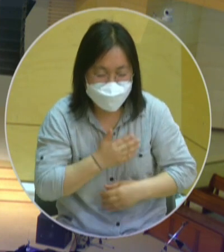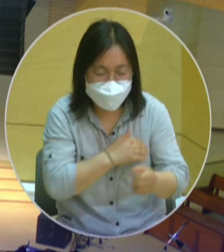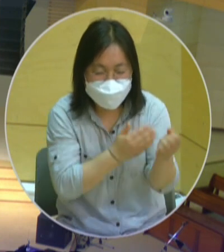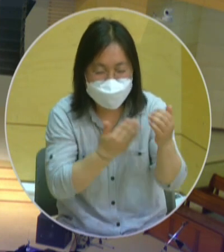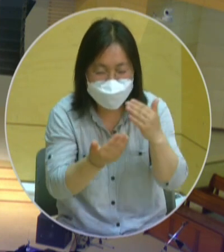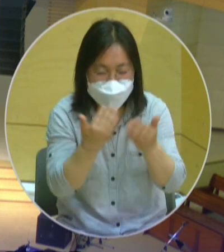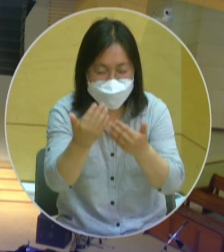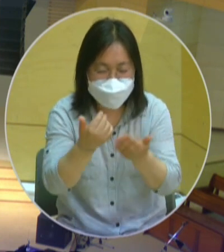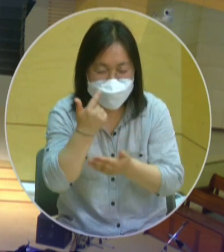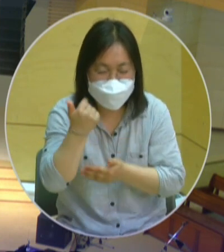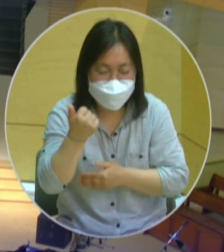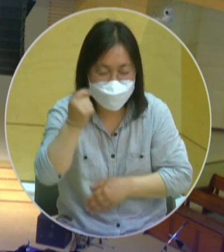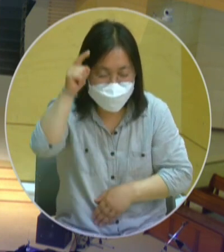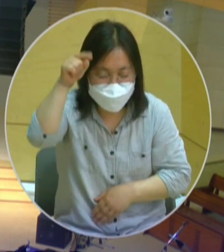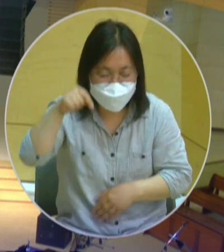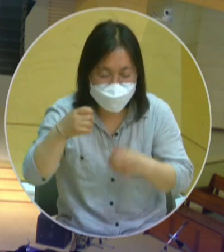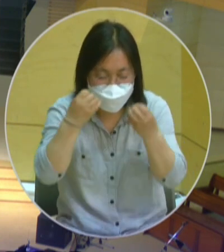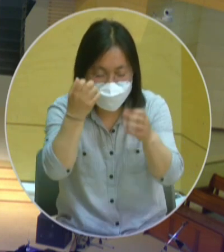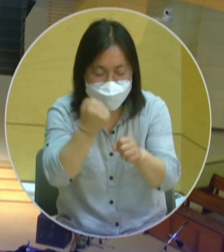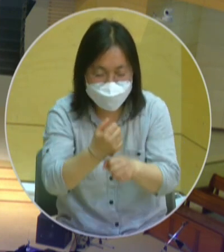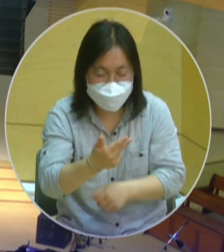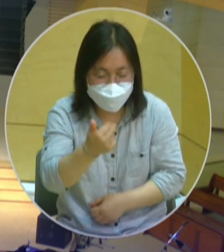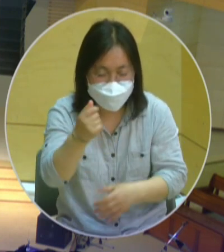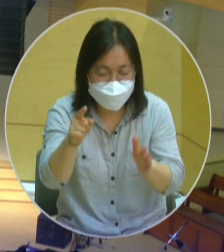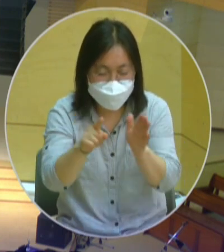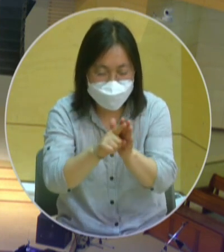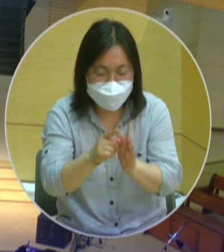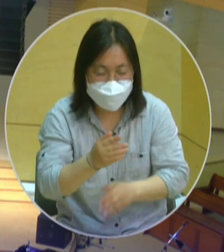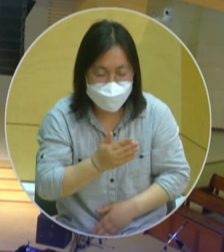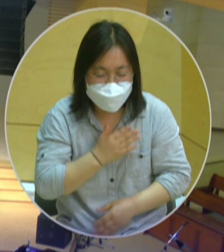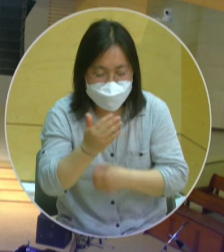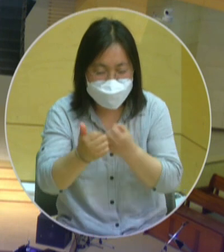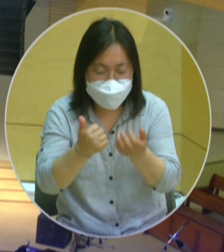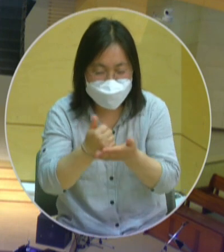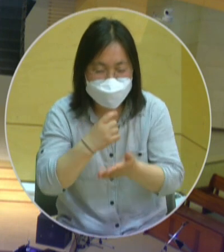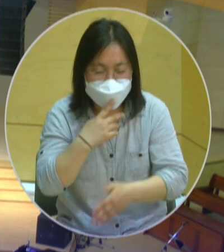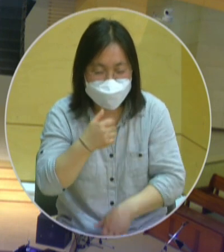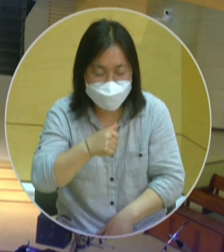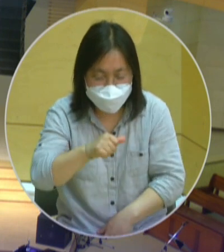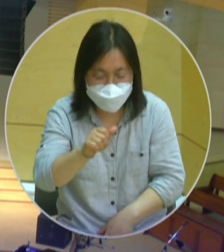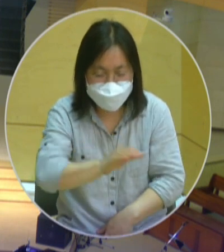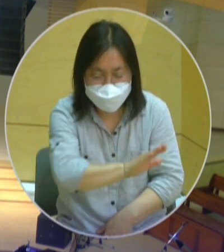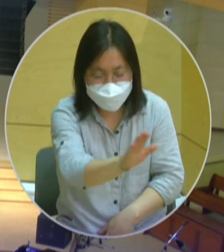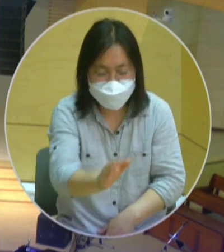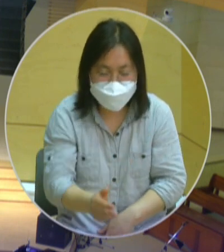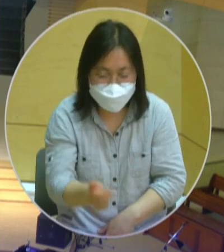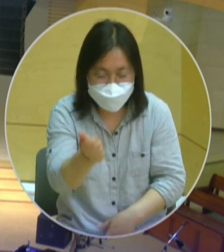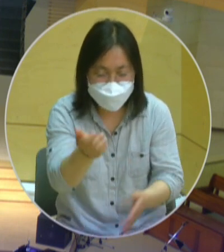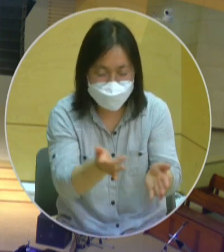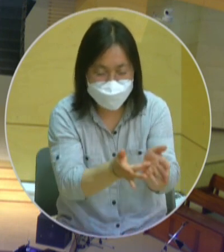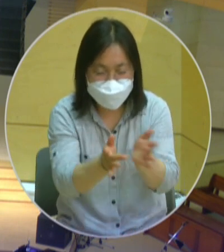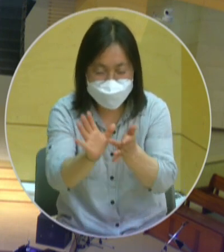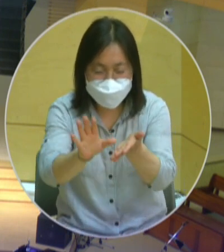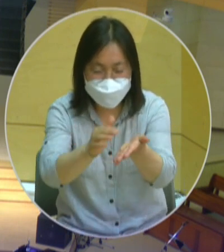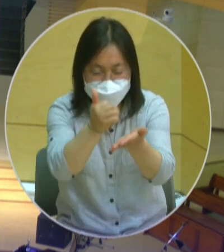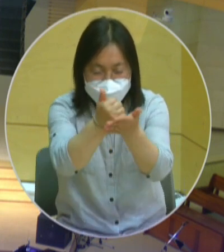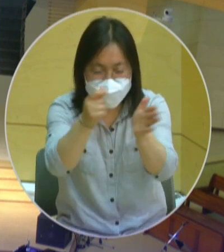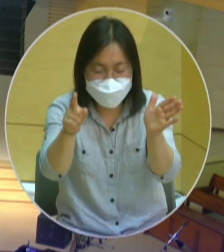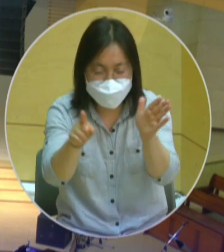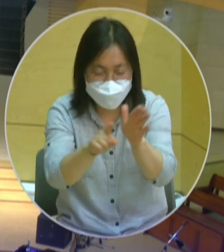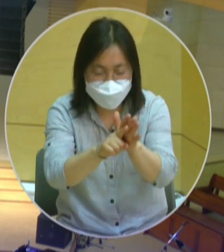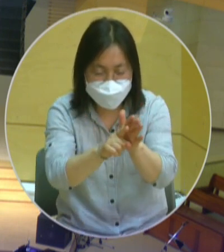나는 전능하신 아버지 하나님 천지의 창조주를 믿습니다. 나는 그의 유일하신 아들 우리 주